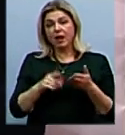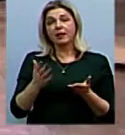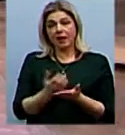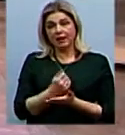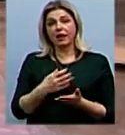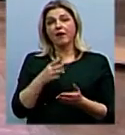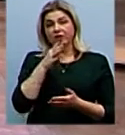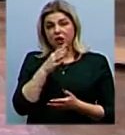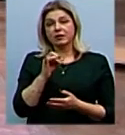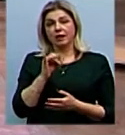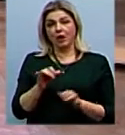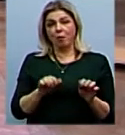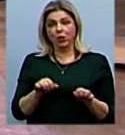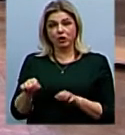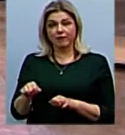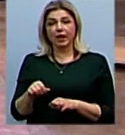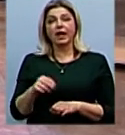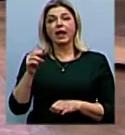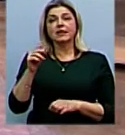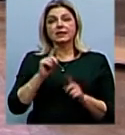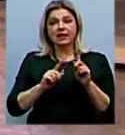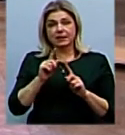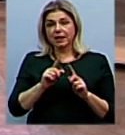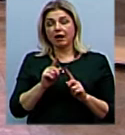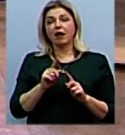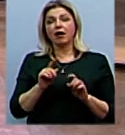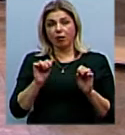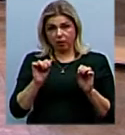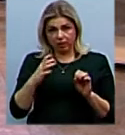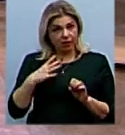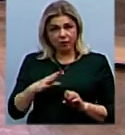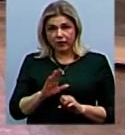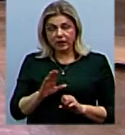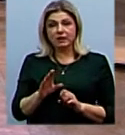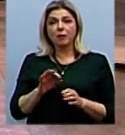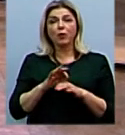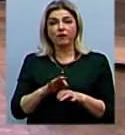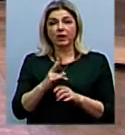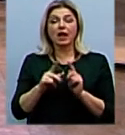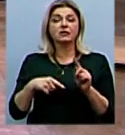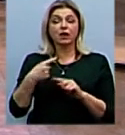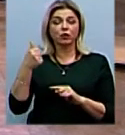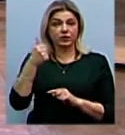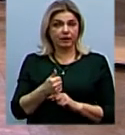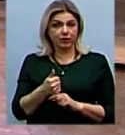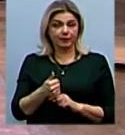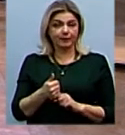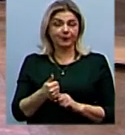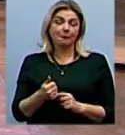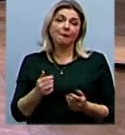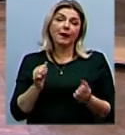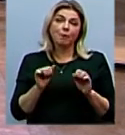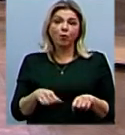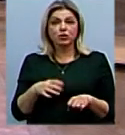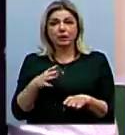Сподіваюся, що сесію не доведеться проводити і на наступному тижні, так? Можно первый вопрос, который так. не связан